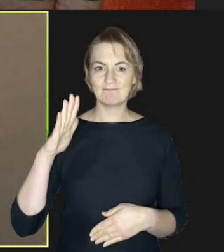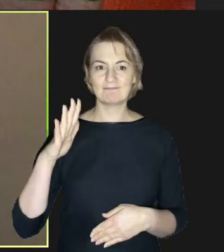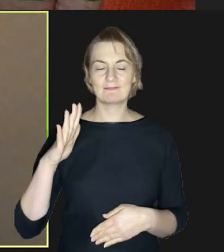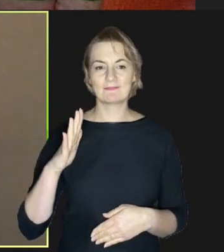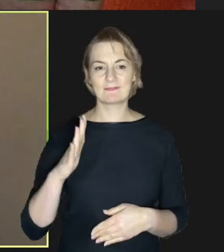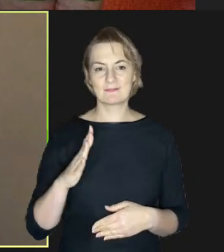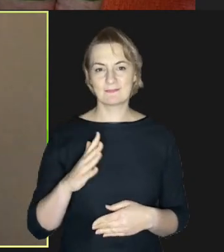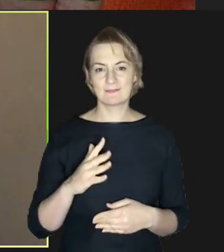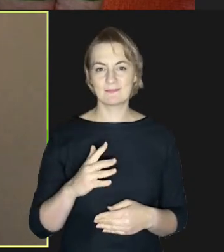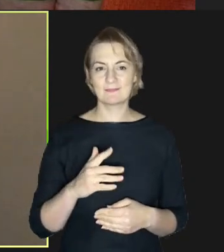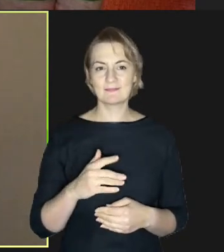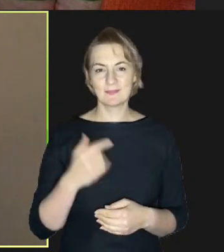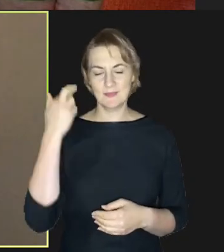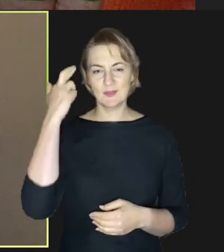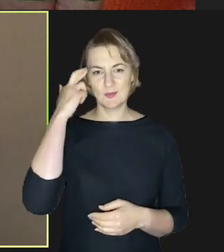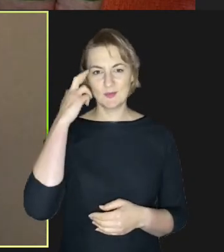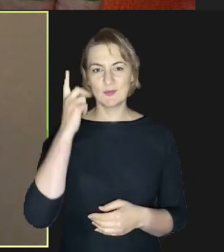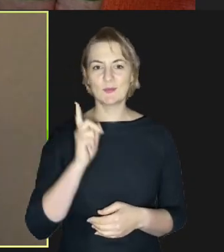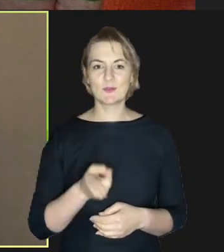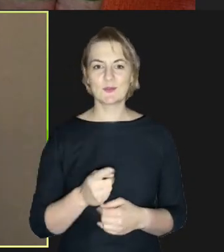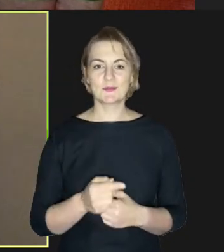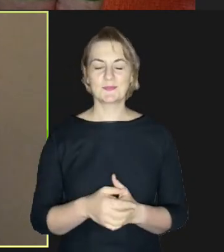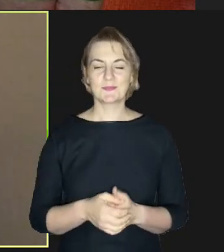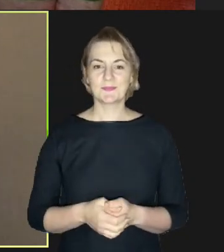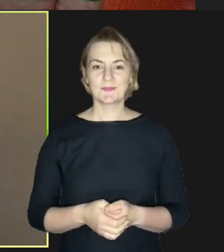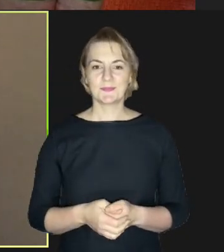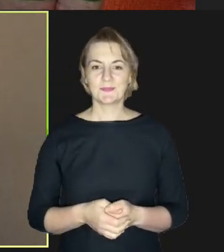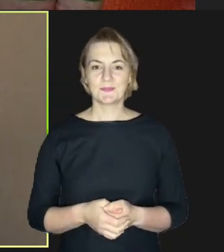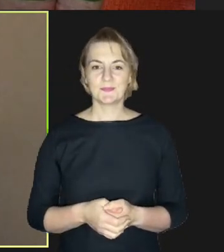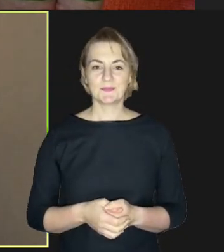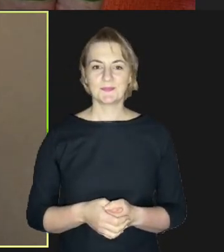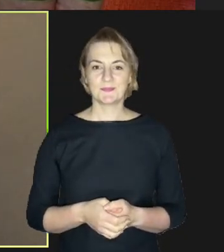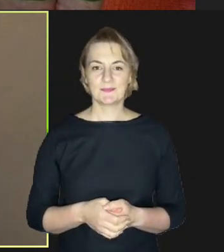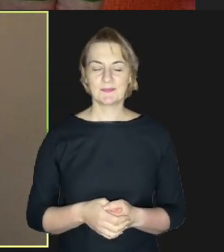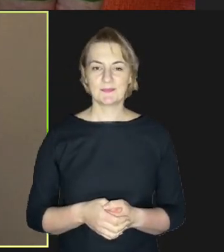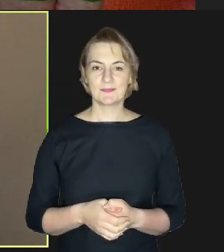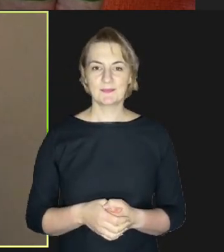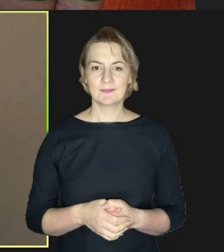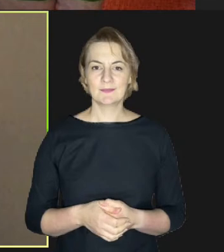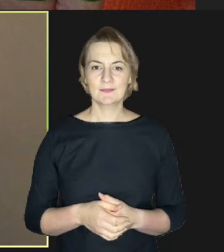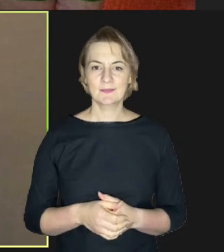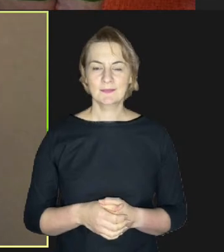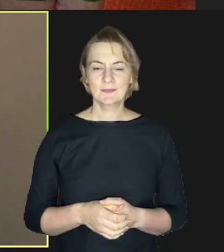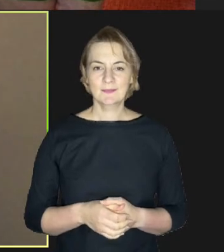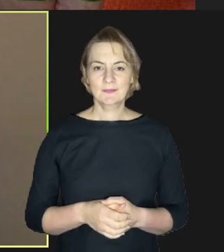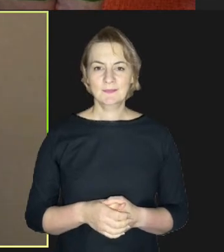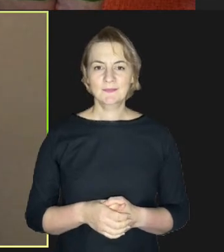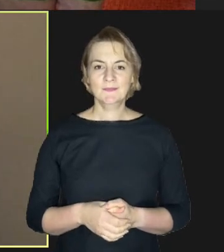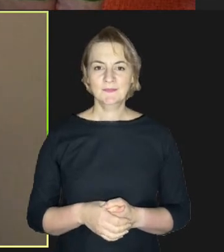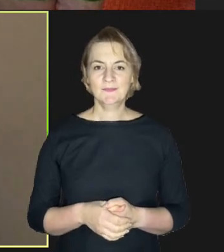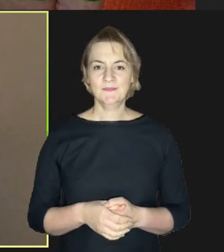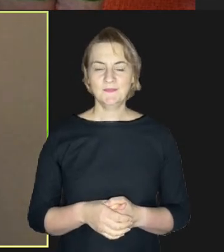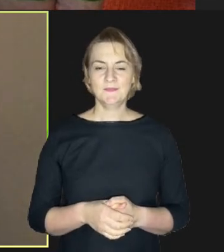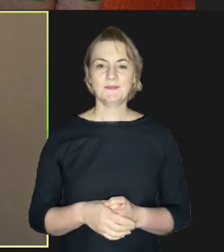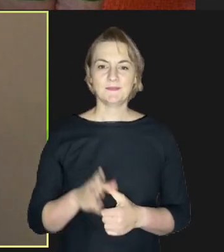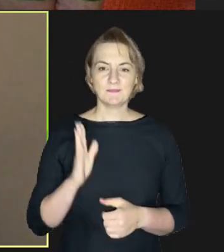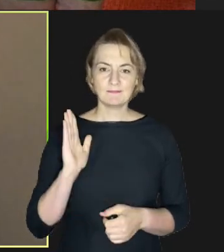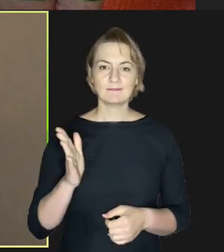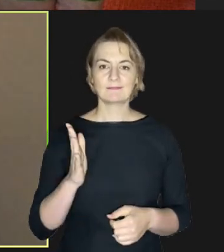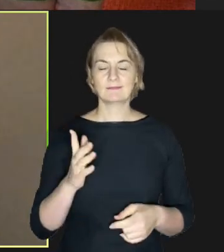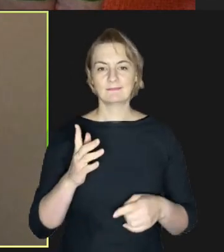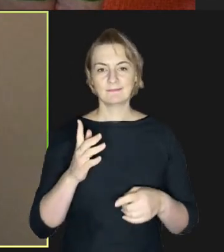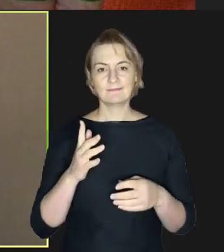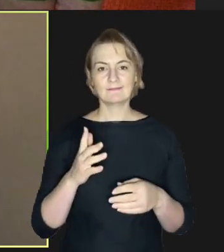do takiego resetu, który się będzie niewątpliwie związał z ogromnym